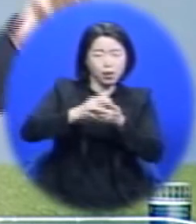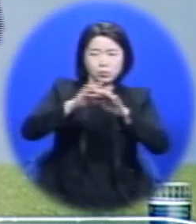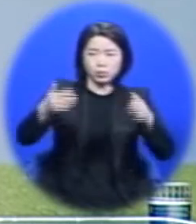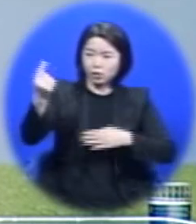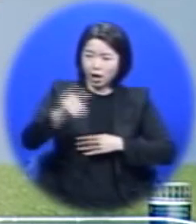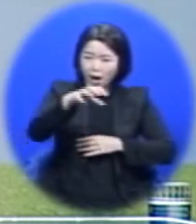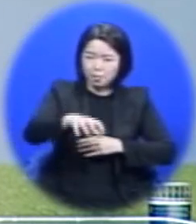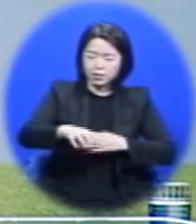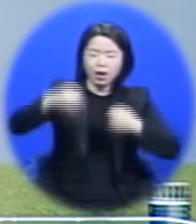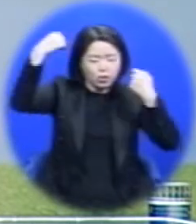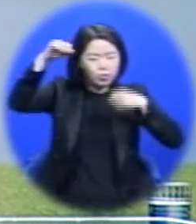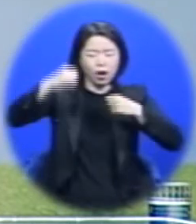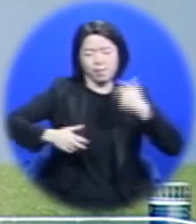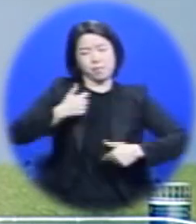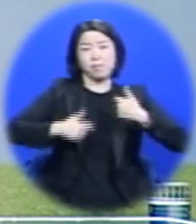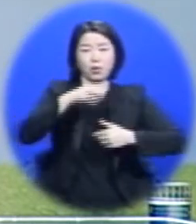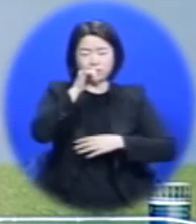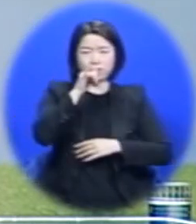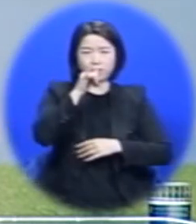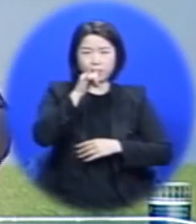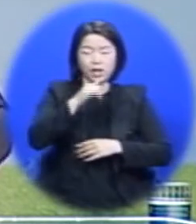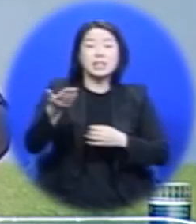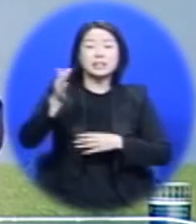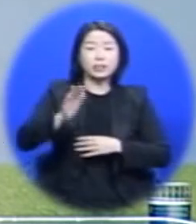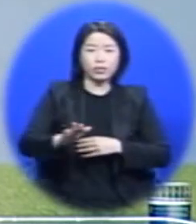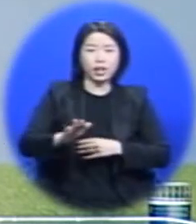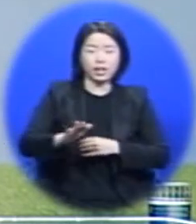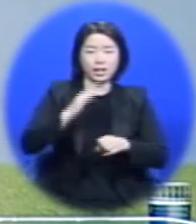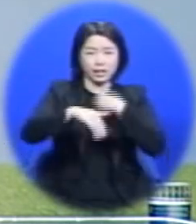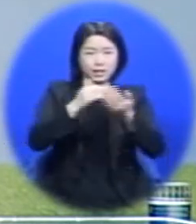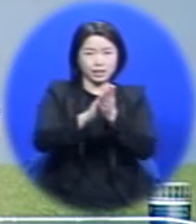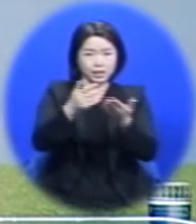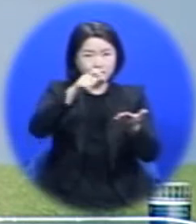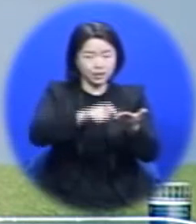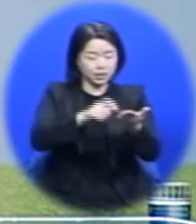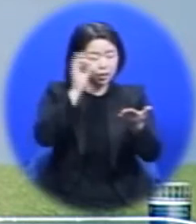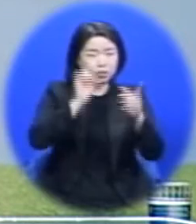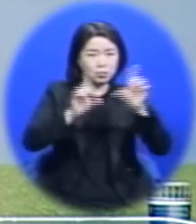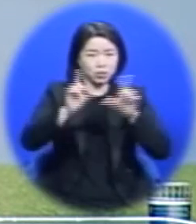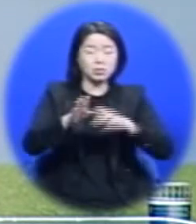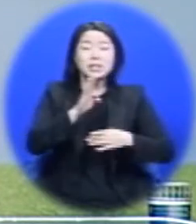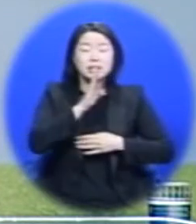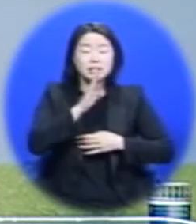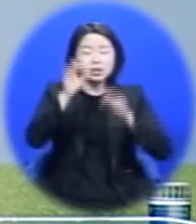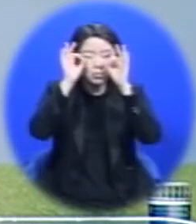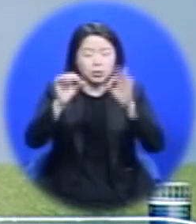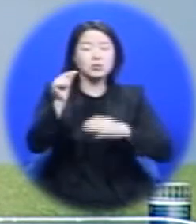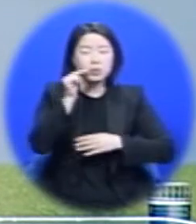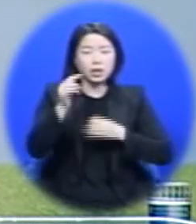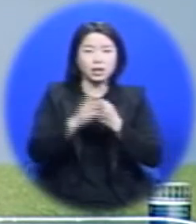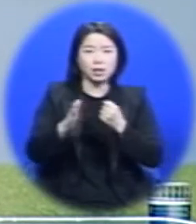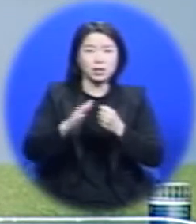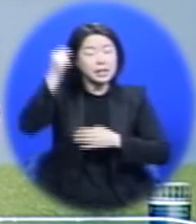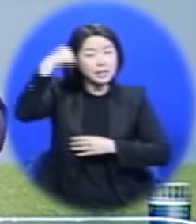앞에서 춤을 추고 기뻐했어요. 그런데 성경에 나와 있는 모습을 우리가 실제로 보지 못하니까 잘